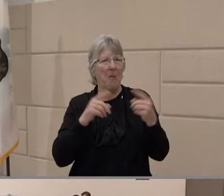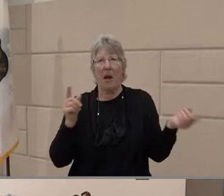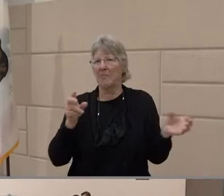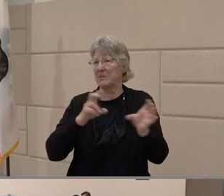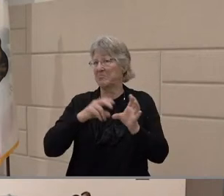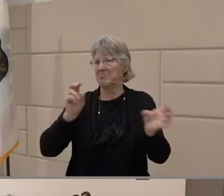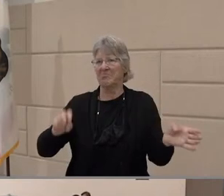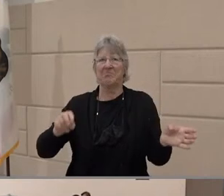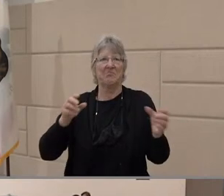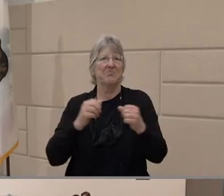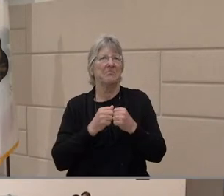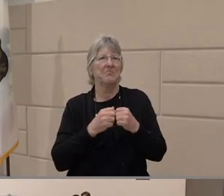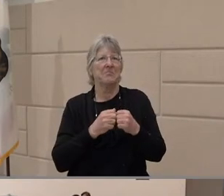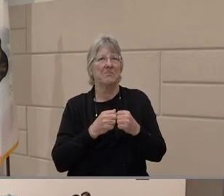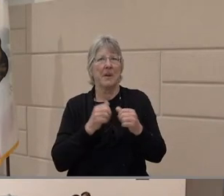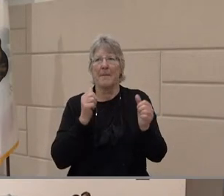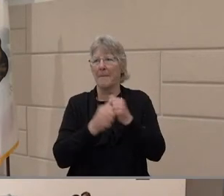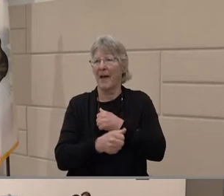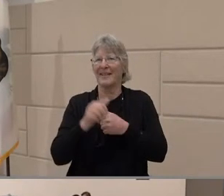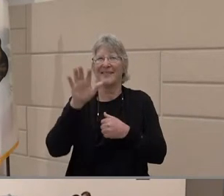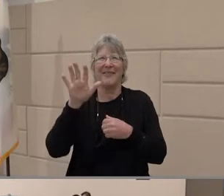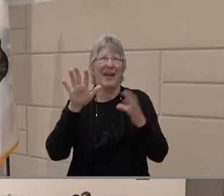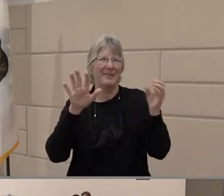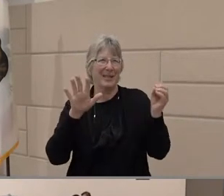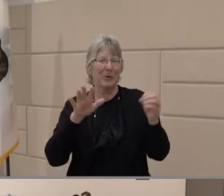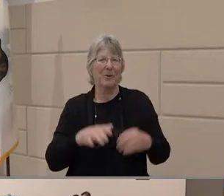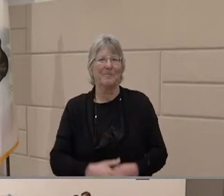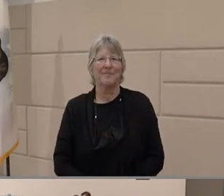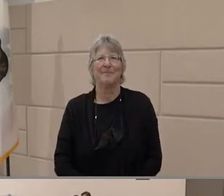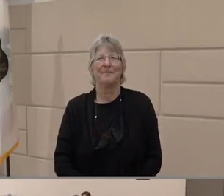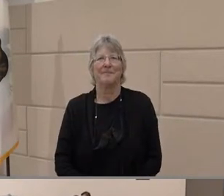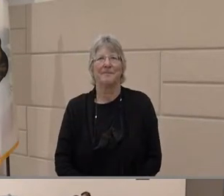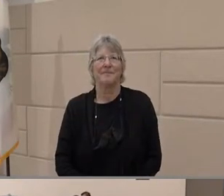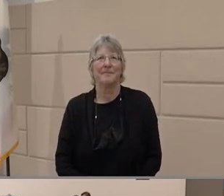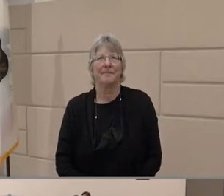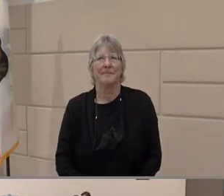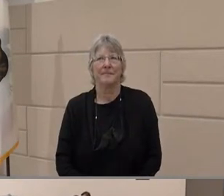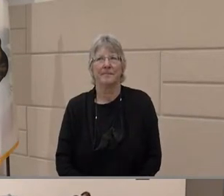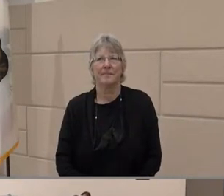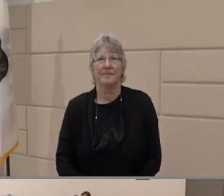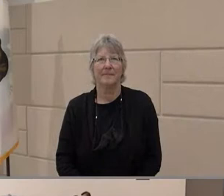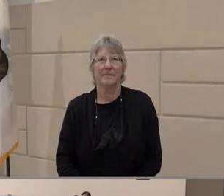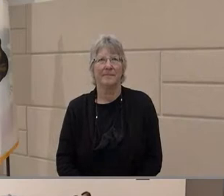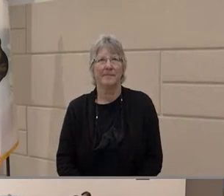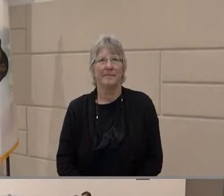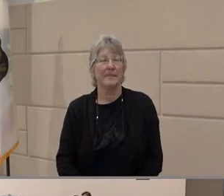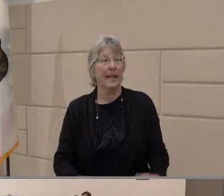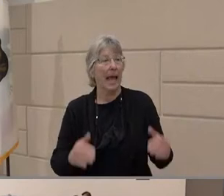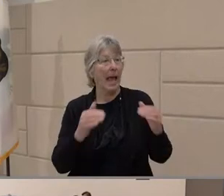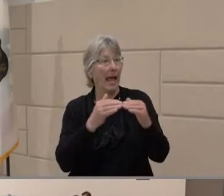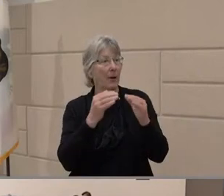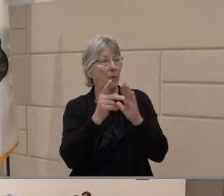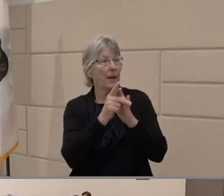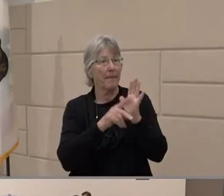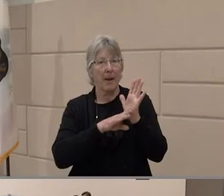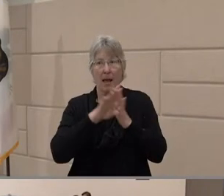ดิฉันเมนกาคอนโทรไว้เด้ดิฉันเมนกาคอนโทรสมเด็จพระมตุลังสอน